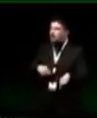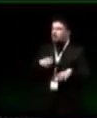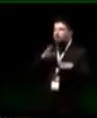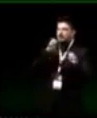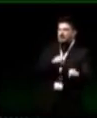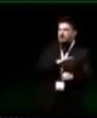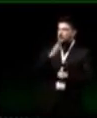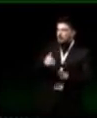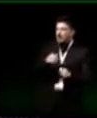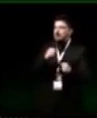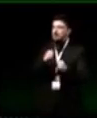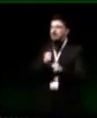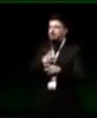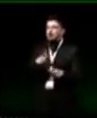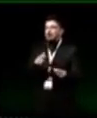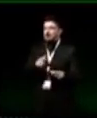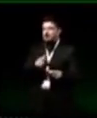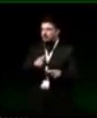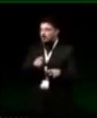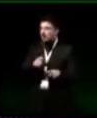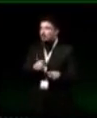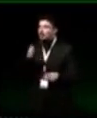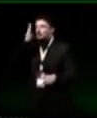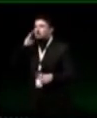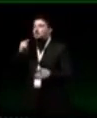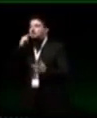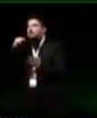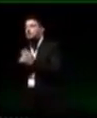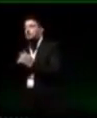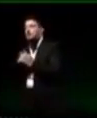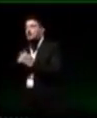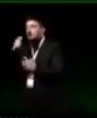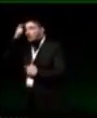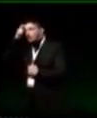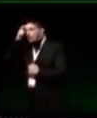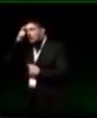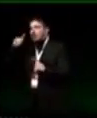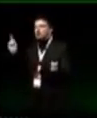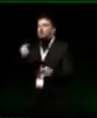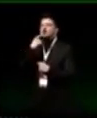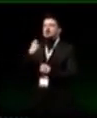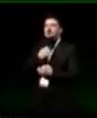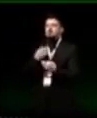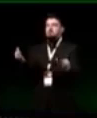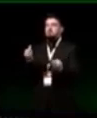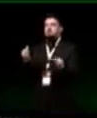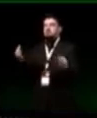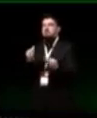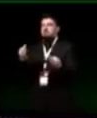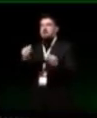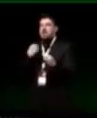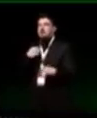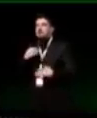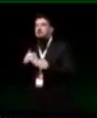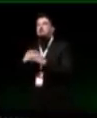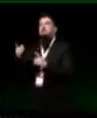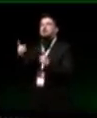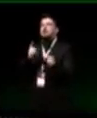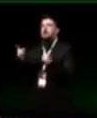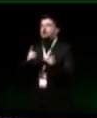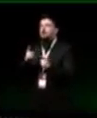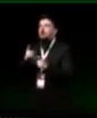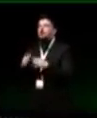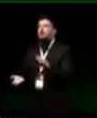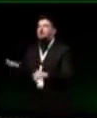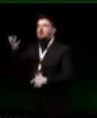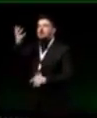affaccendate. Berlusconi è tornato al governo, tutti dicono che va tutto bene, siamo in una fase di crescita e di espansione dell'economia.